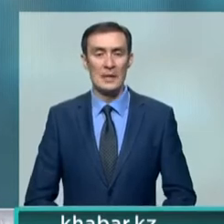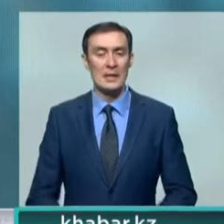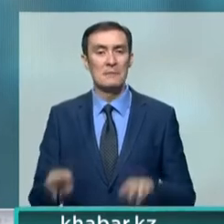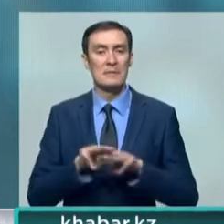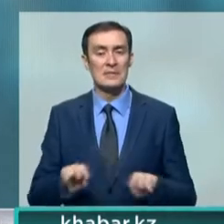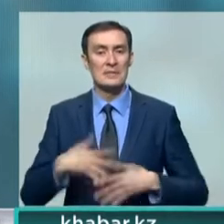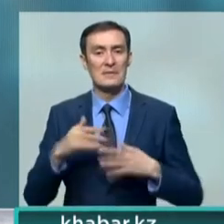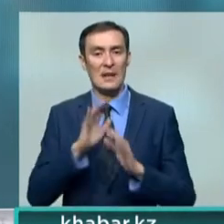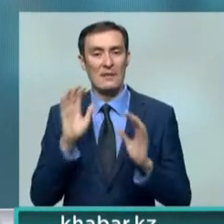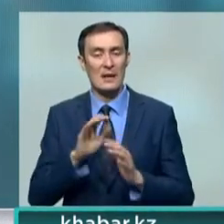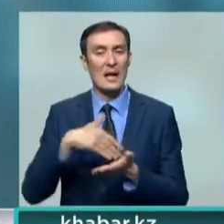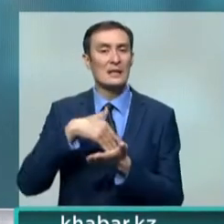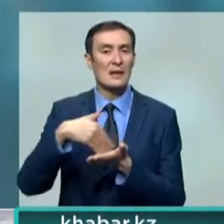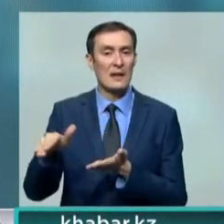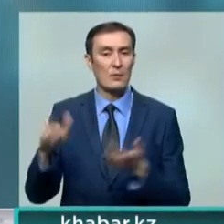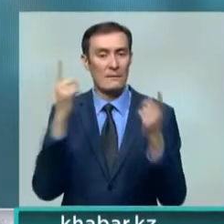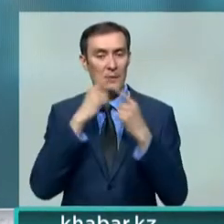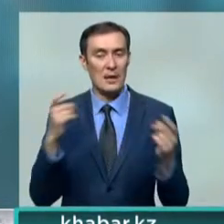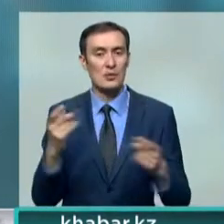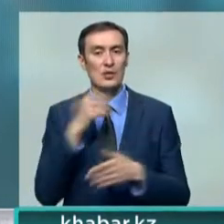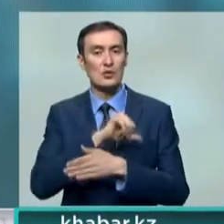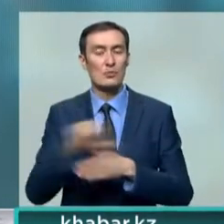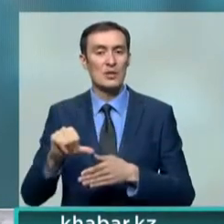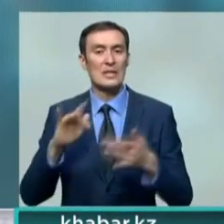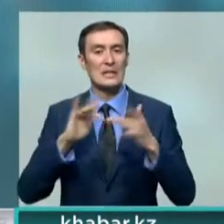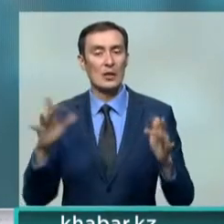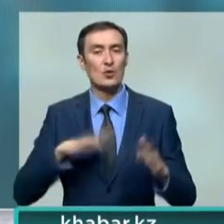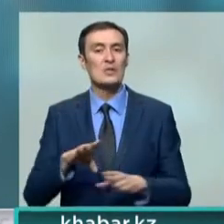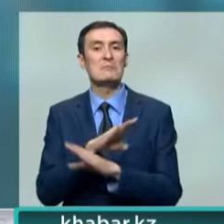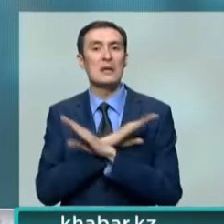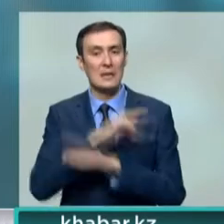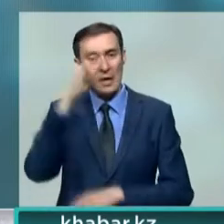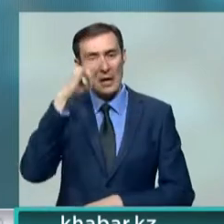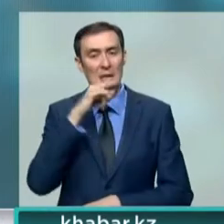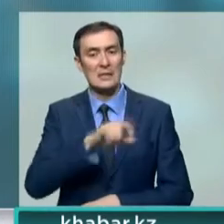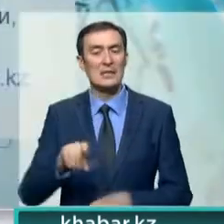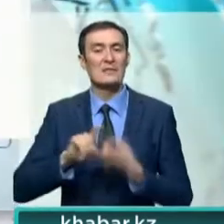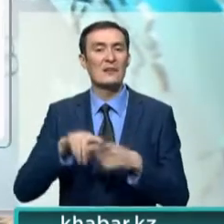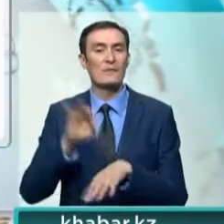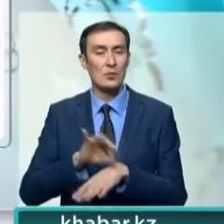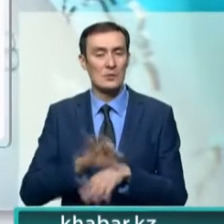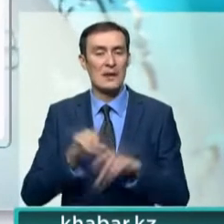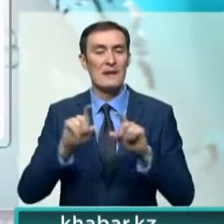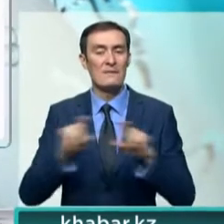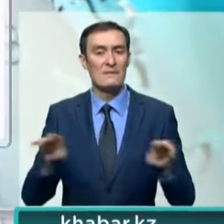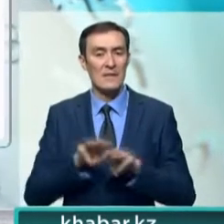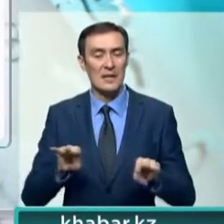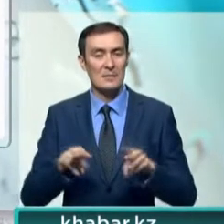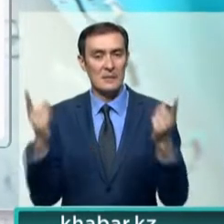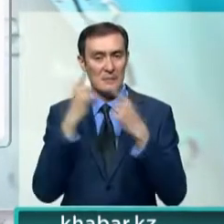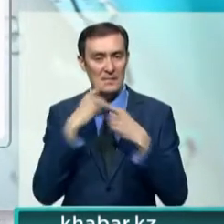В Минздраве опровергли информацию, ранее появившуюся на зарубежных сайтах, о смерти казахстанцев от коронавируса. Ведомство